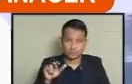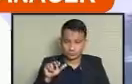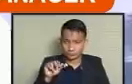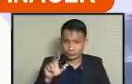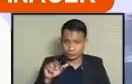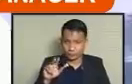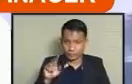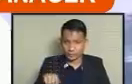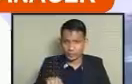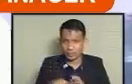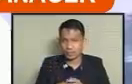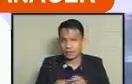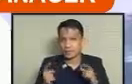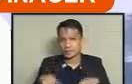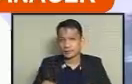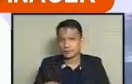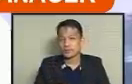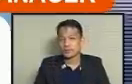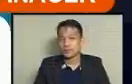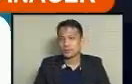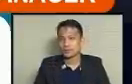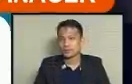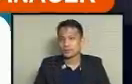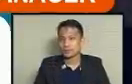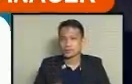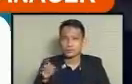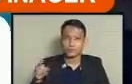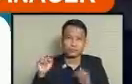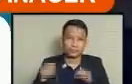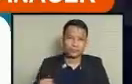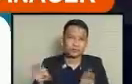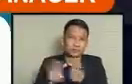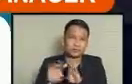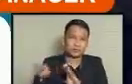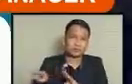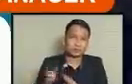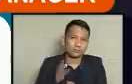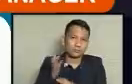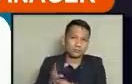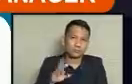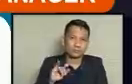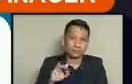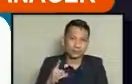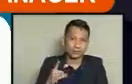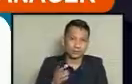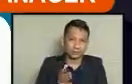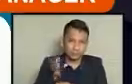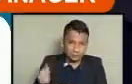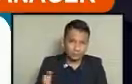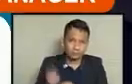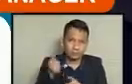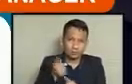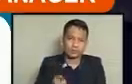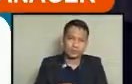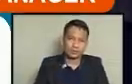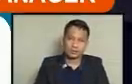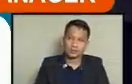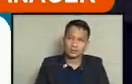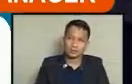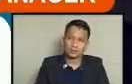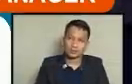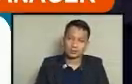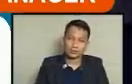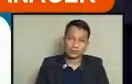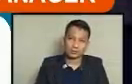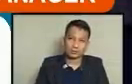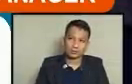13. Apo. Apo. Apo. Sir, mapapasara po inyong kumpanya. Paparaid ko po kayo. Sige po, sir. At